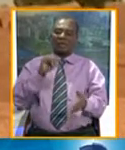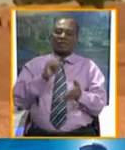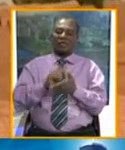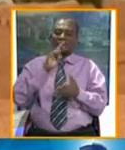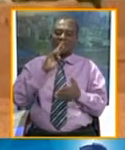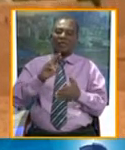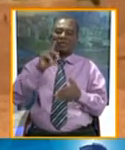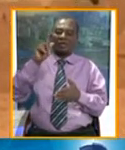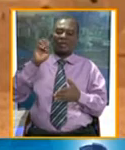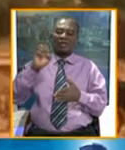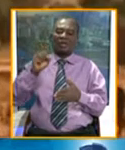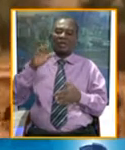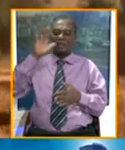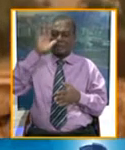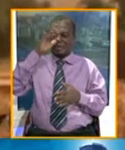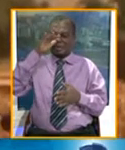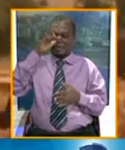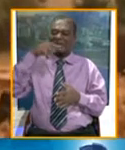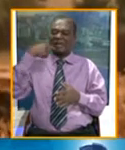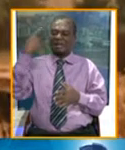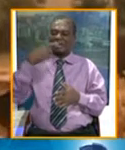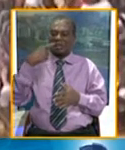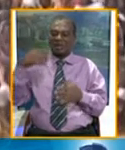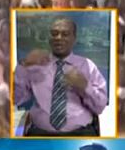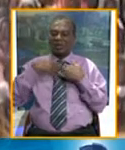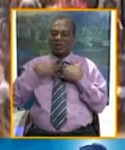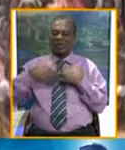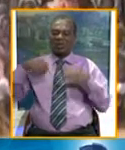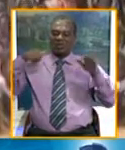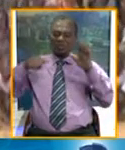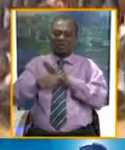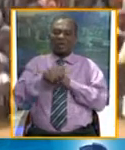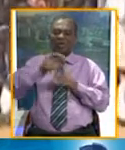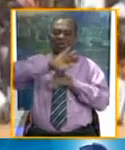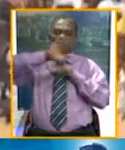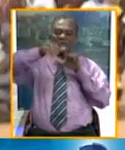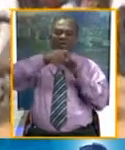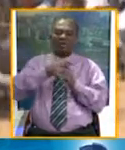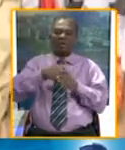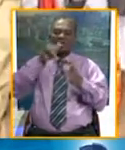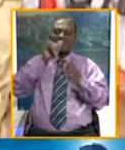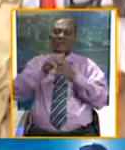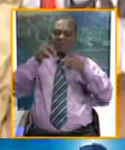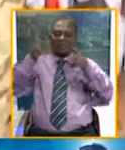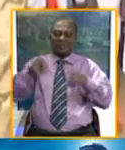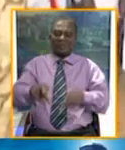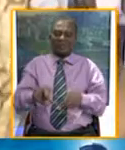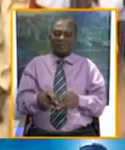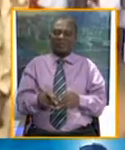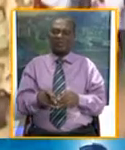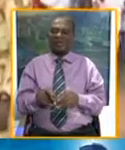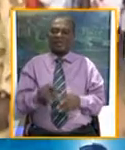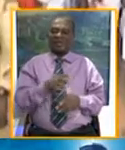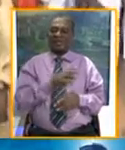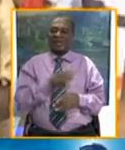visant les populations civiles s'intensifient dans cette zone proche de la frontière malienne. La dernière